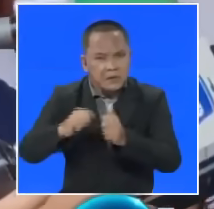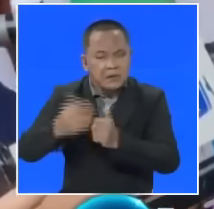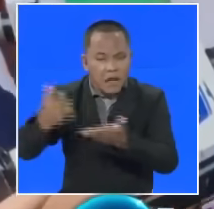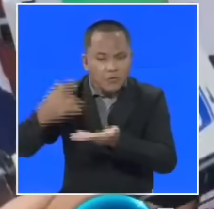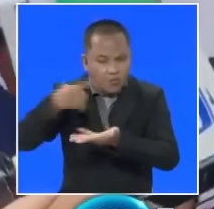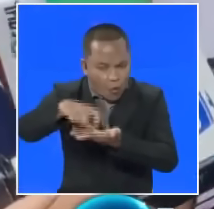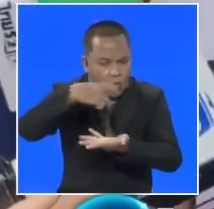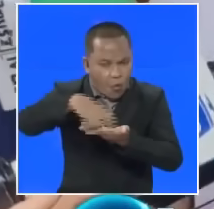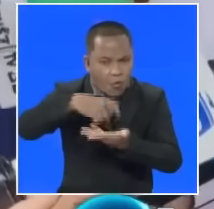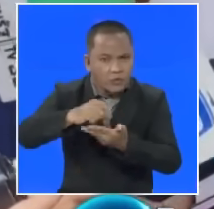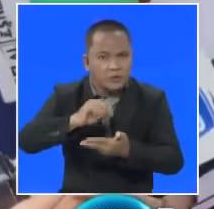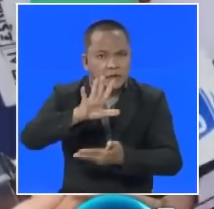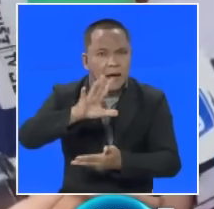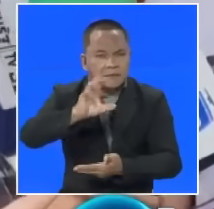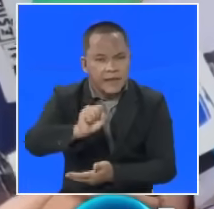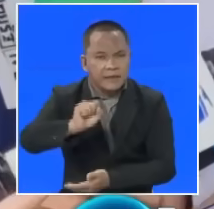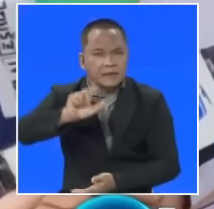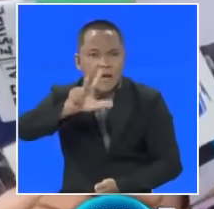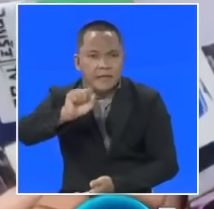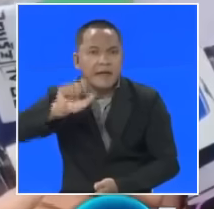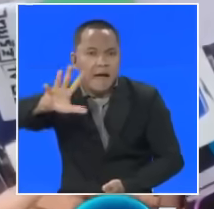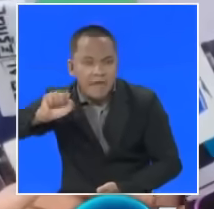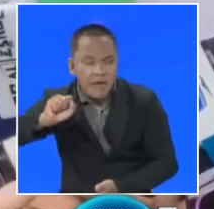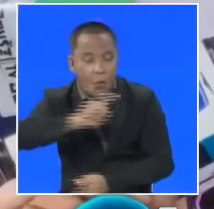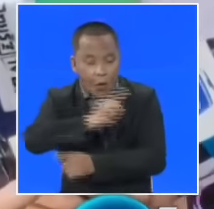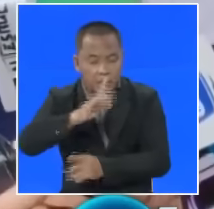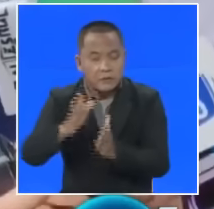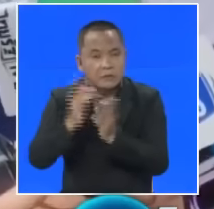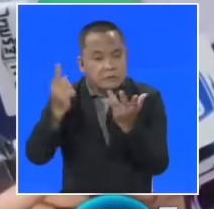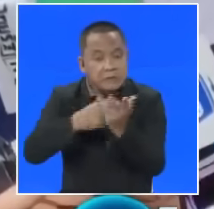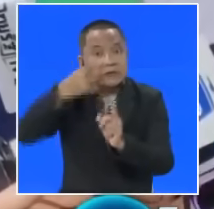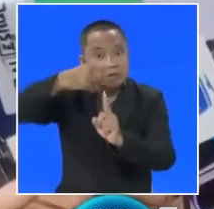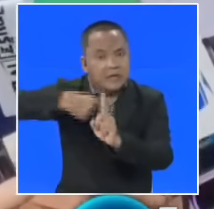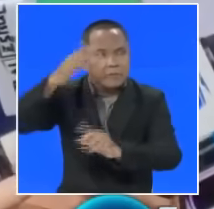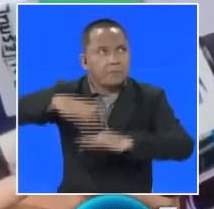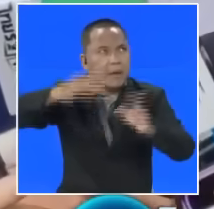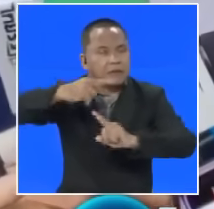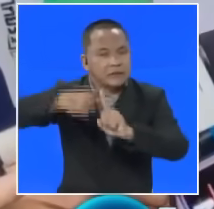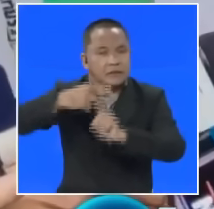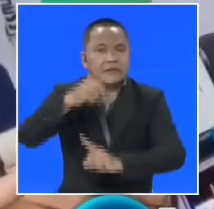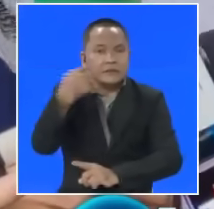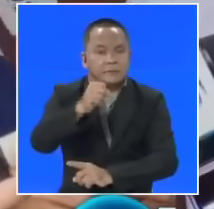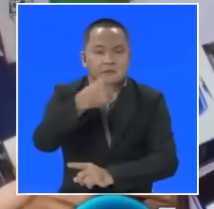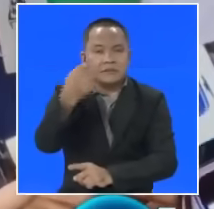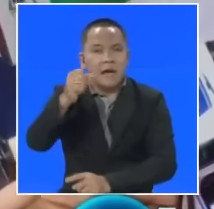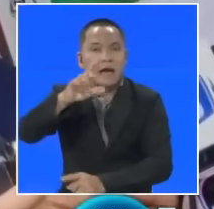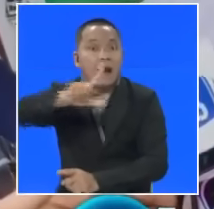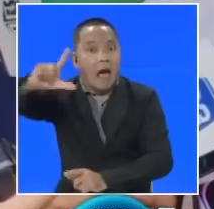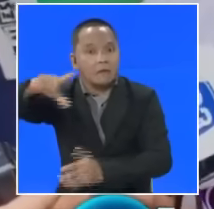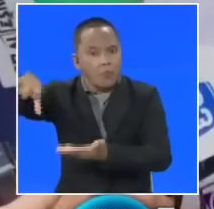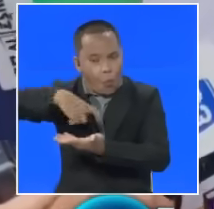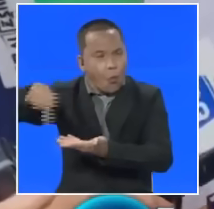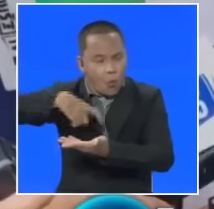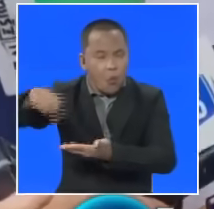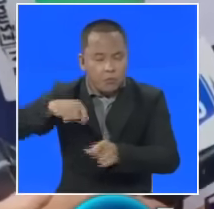งินเข้า 3-5 แสนบาทต่อวันหากนับเป็นเดือนนะคะก็ราวๆเดือนละ 10-15 ล้านบาทต่อเดือน